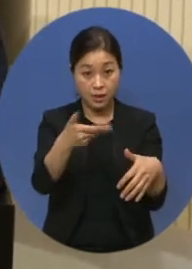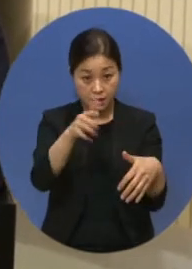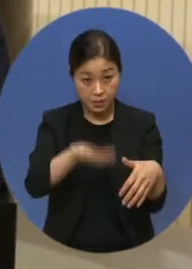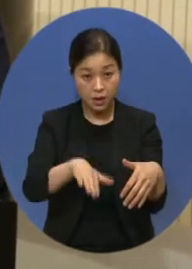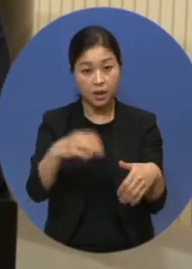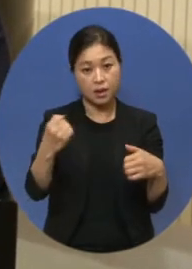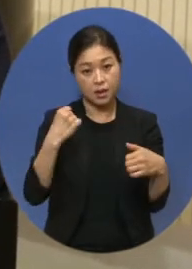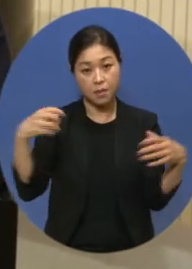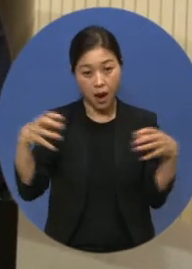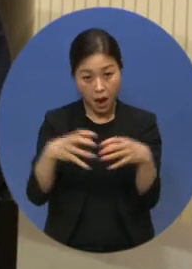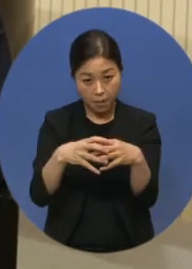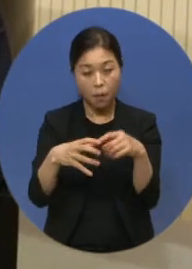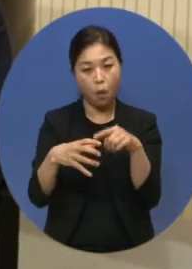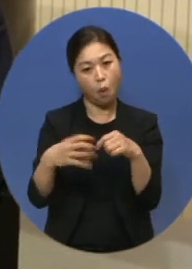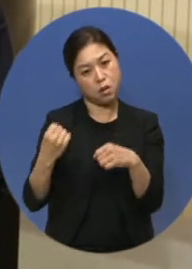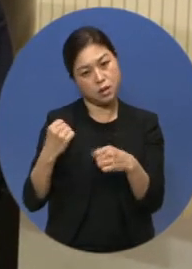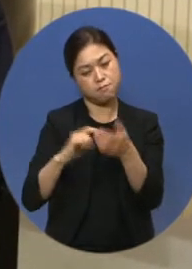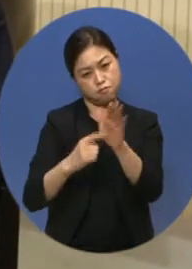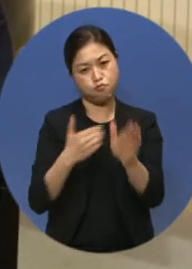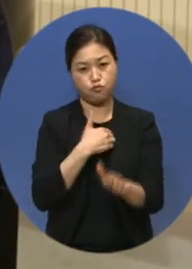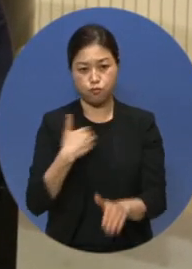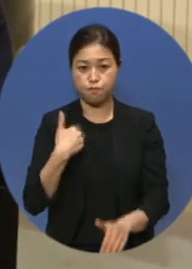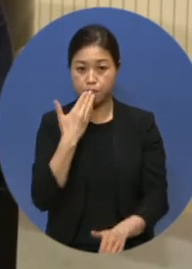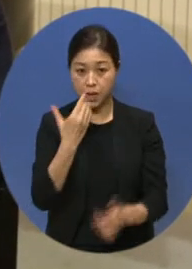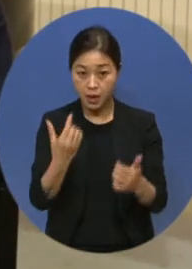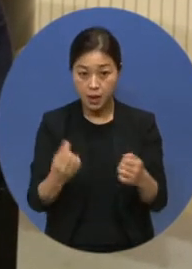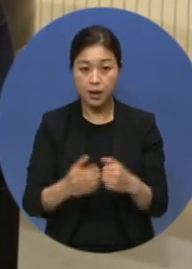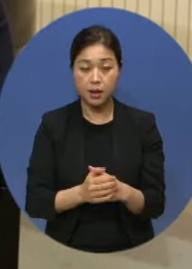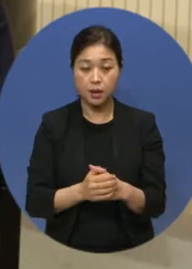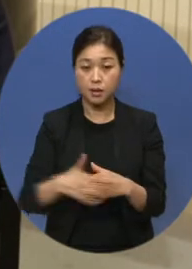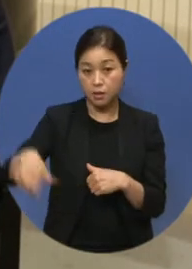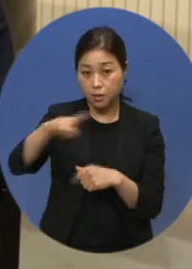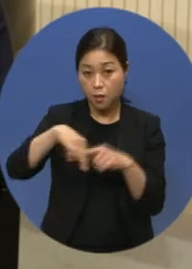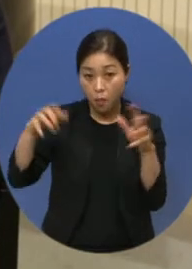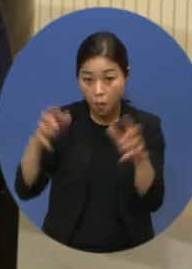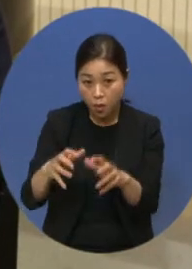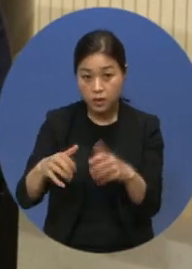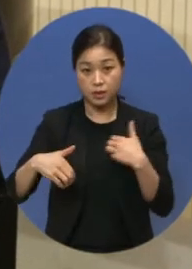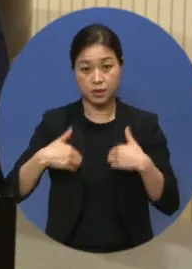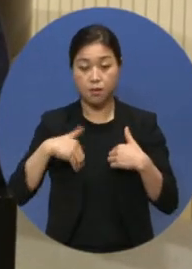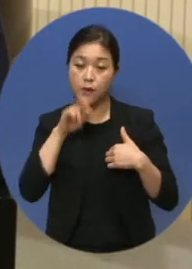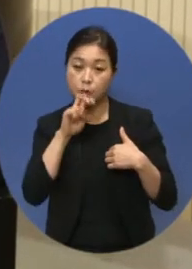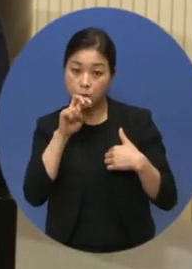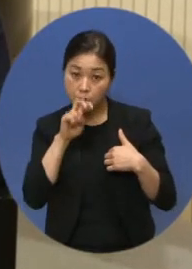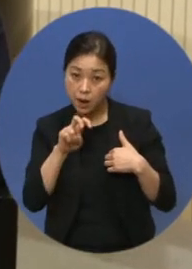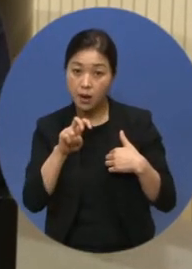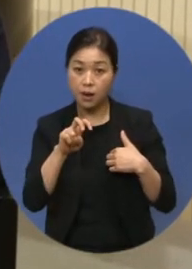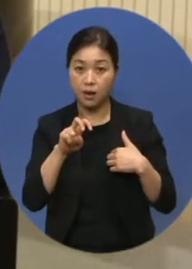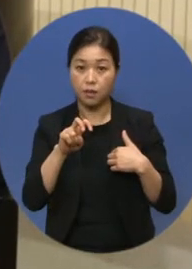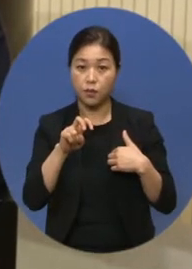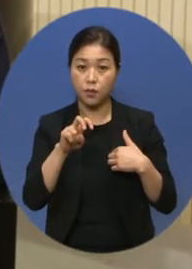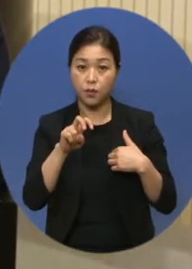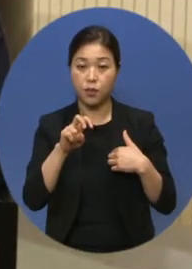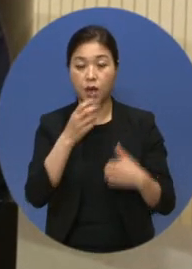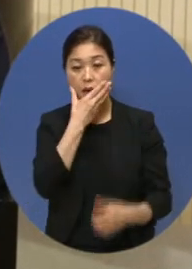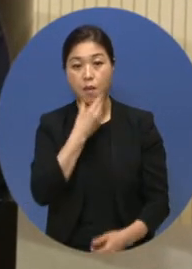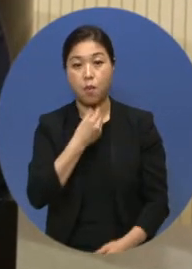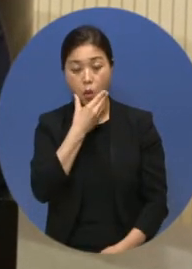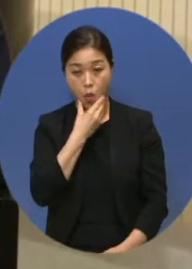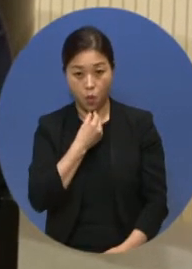있으면 훨씬 힘을 발휘하는 친구들이고 이 친구들이 같이 모여서 즐겁게 노래하면서